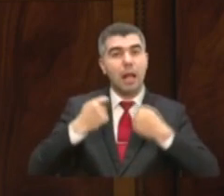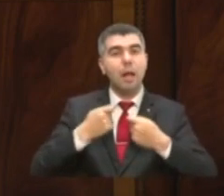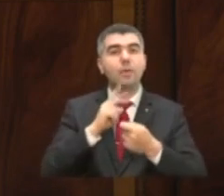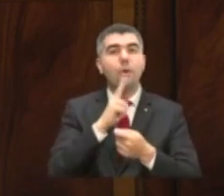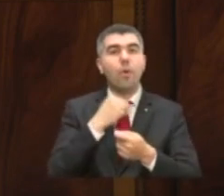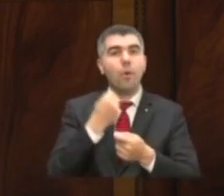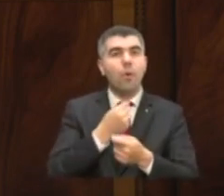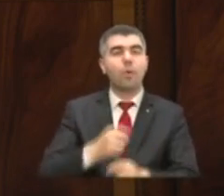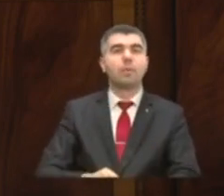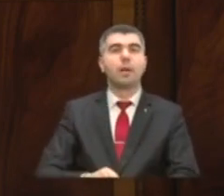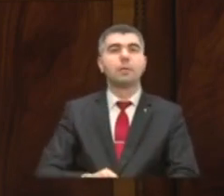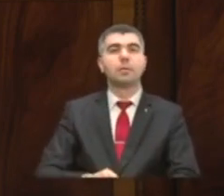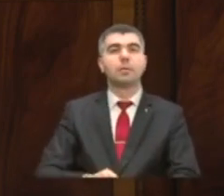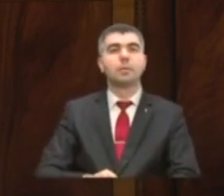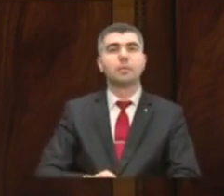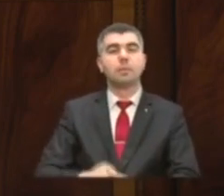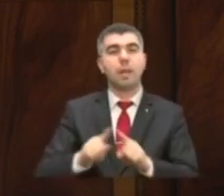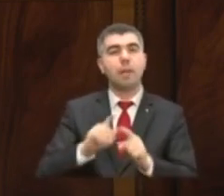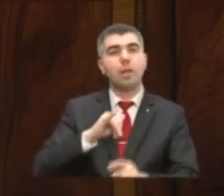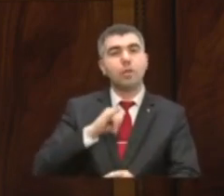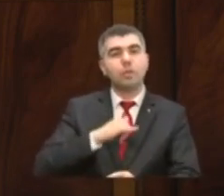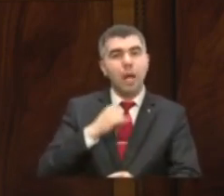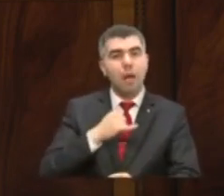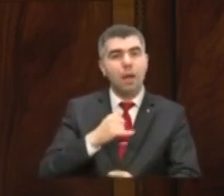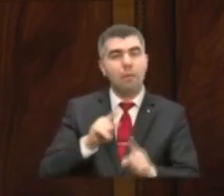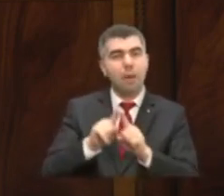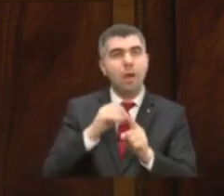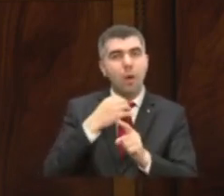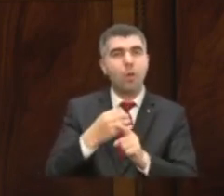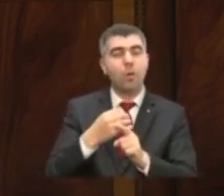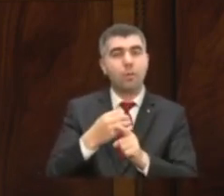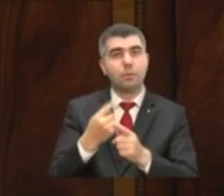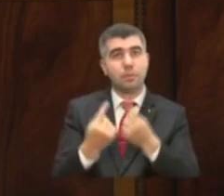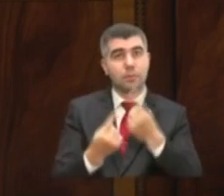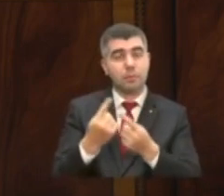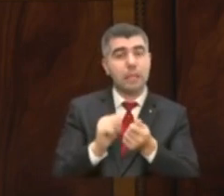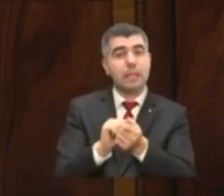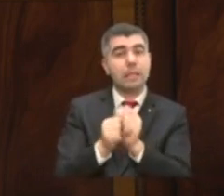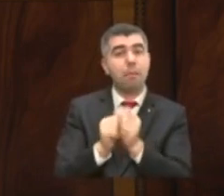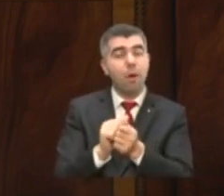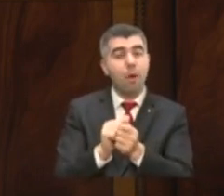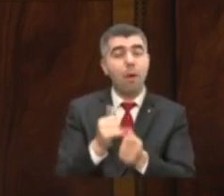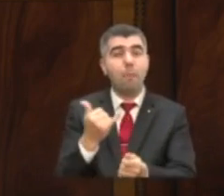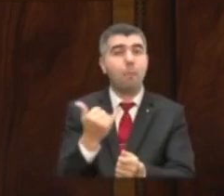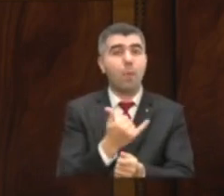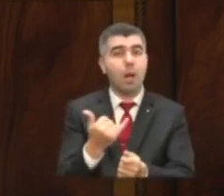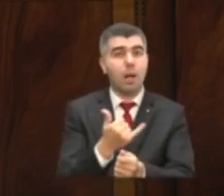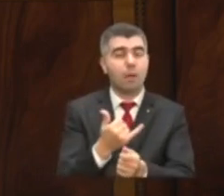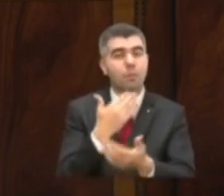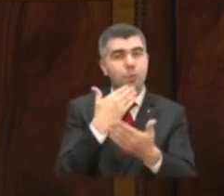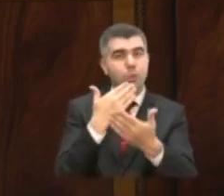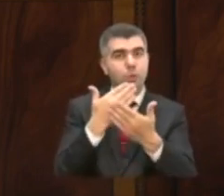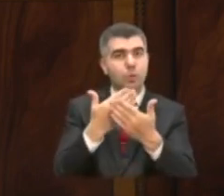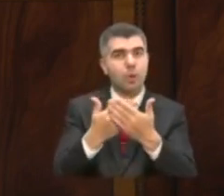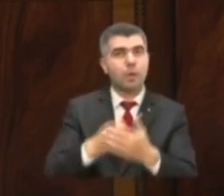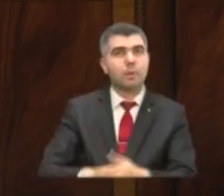الفئة من الشباب اللي هم الشباب ديال التيرانات. هاد الفعل الشبابي خصو التطوير، وكنبغي نبه السيد رئيس الحكومة